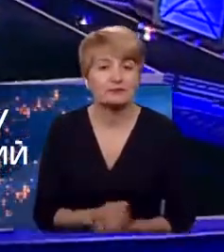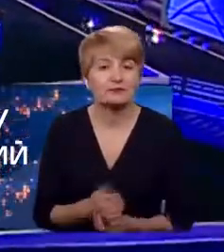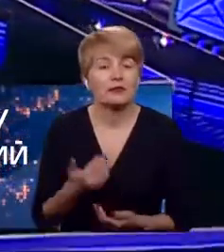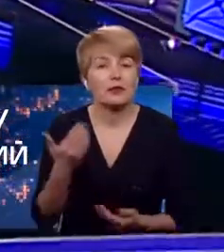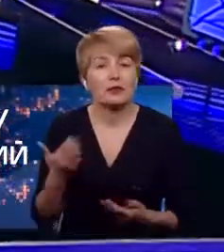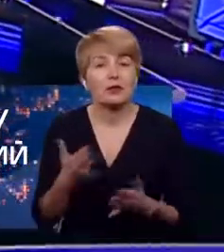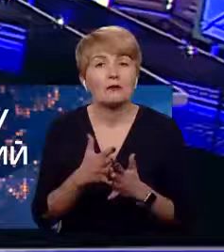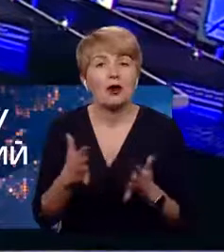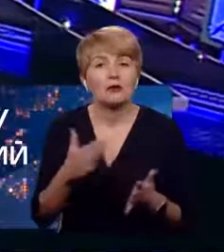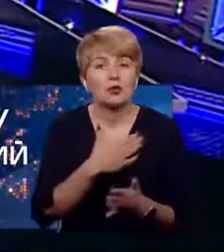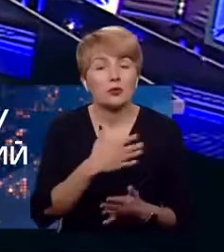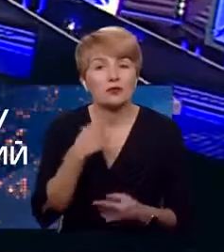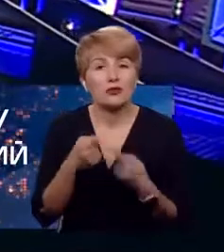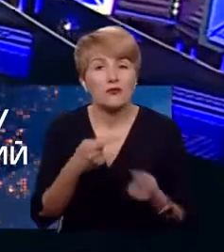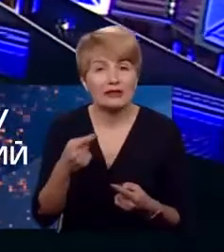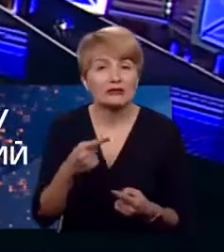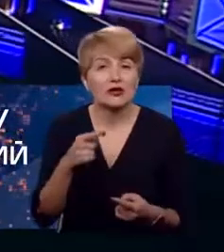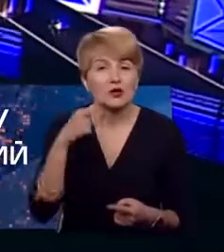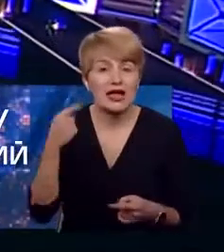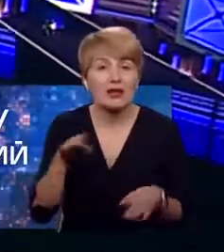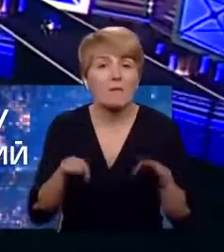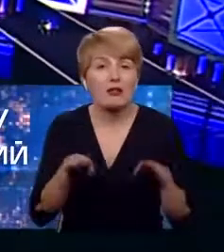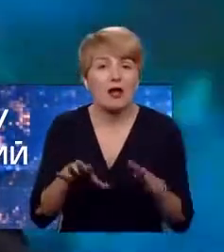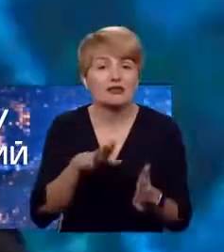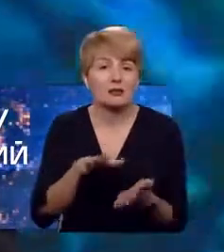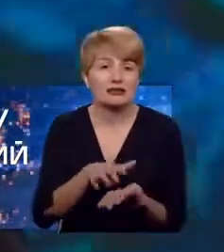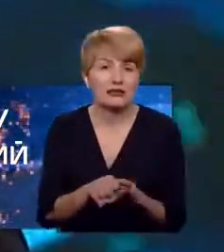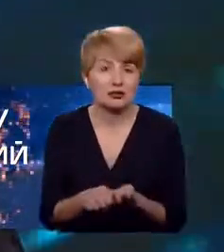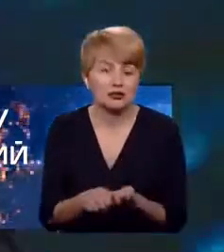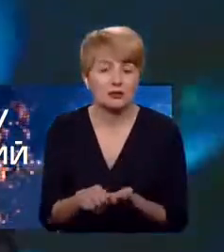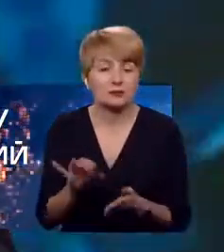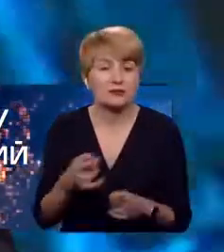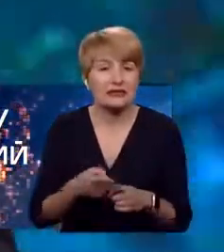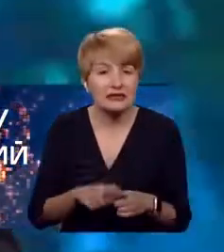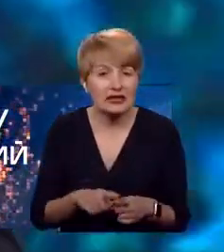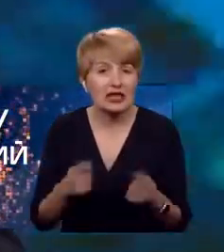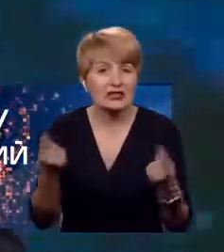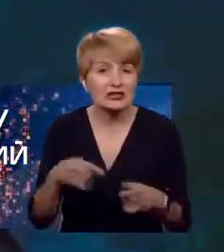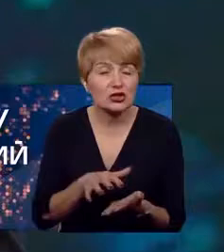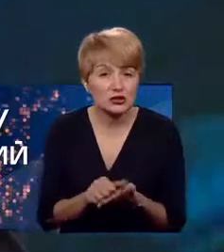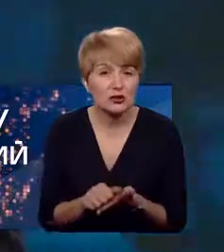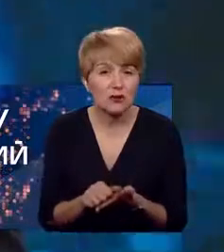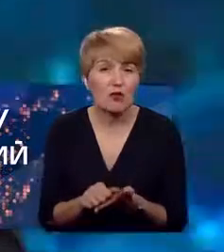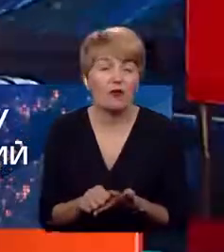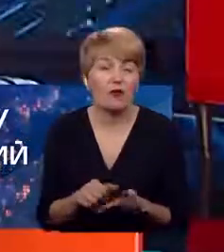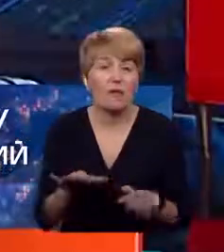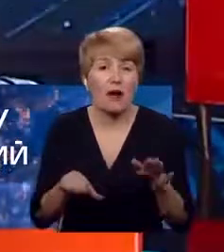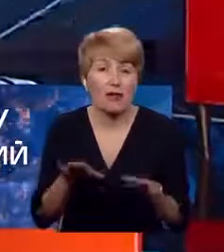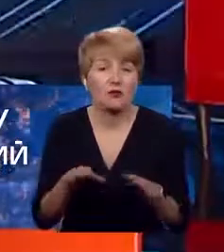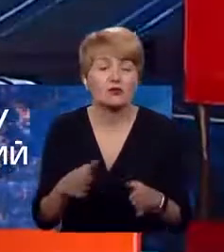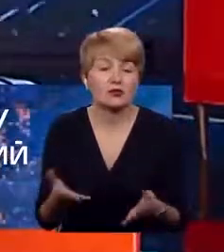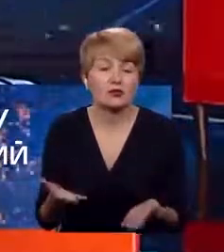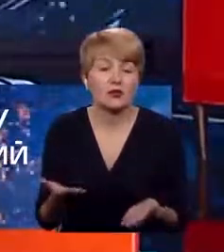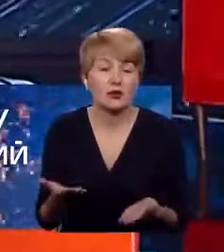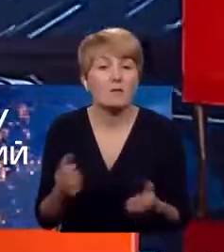люблять говорити росіяни, баланс було повністю знищено. І саме це знищення балансу знекровило нашу країну. І саме це, я думаю,